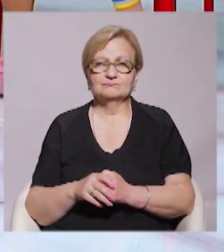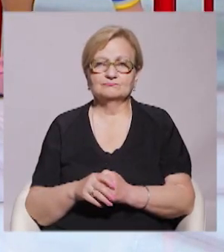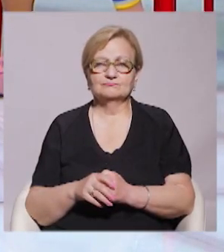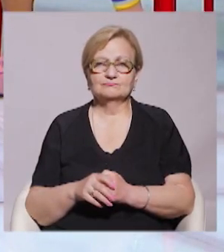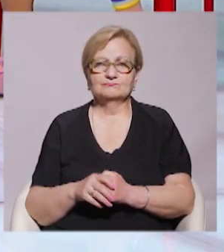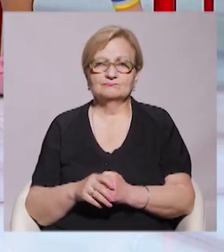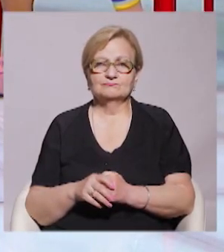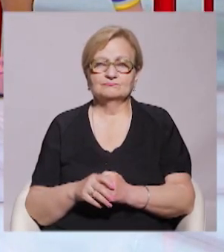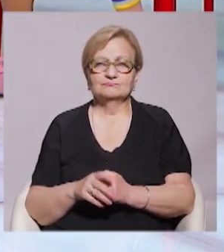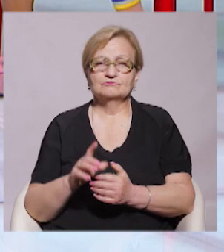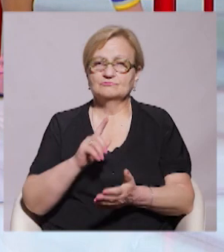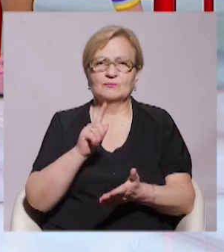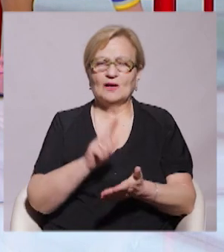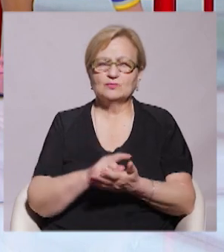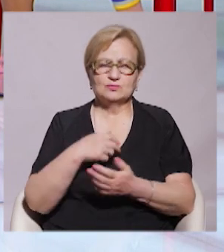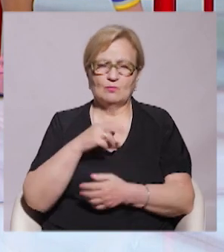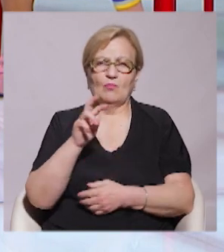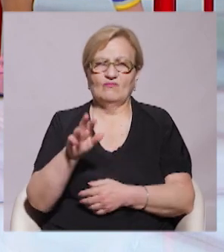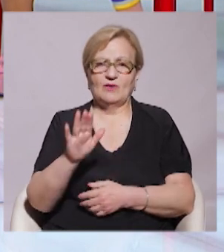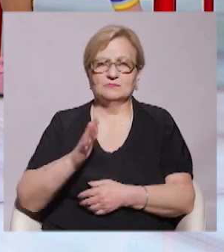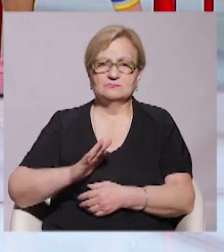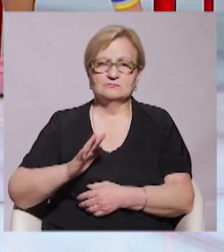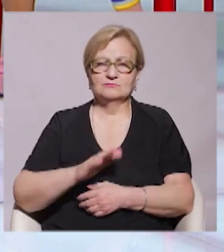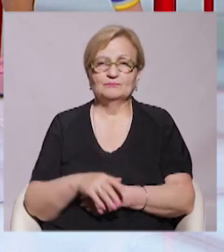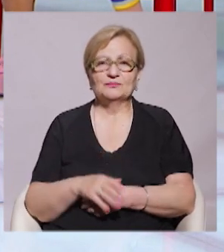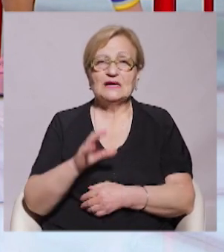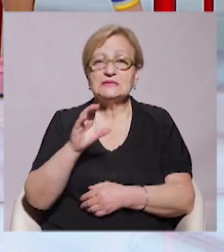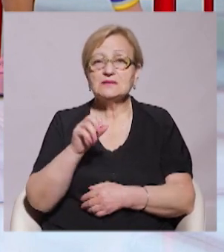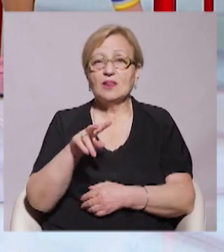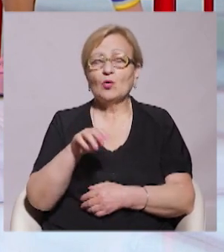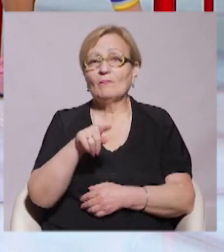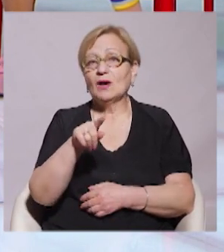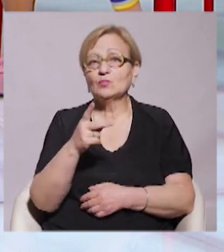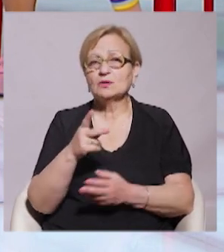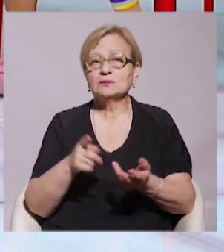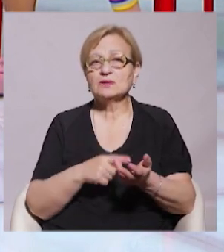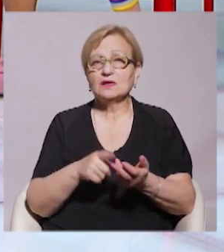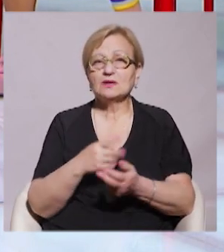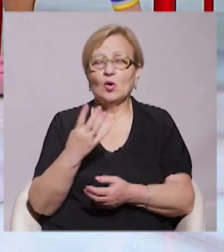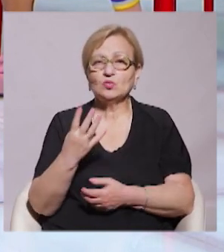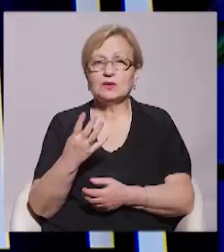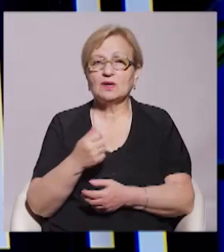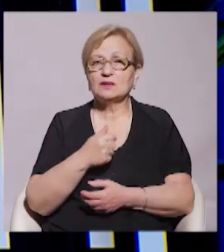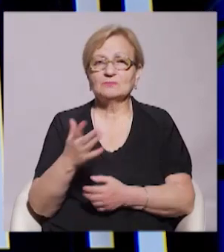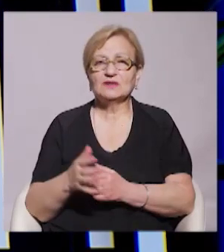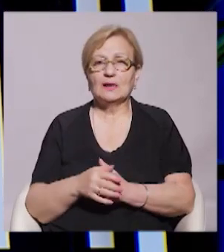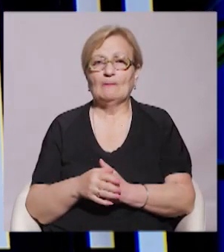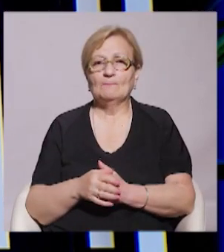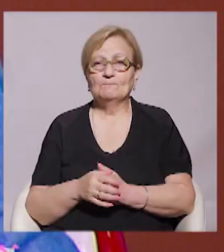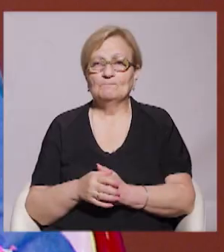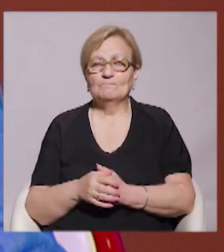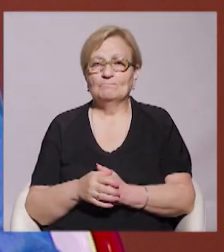ორია აუცილებლად მოვალ სესილი შენამდე სალომეს უნდა დაეთვალა 4-იანები და რამდენიო სალომე